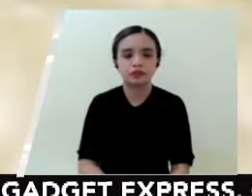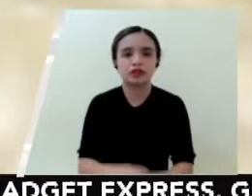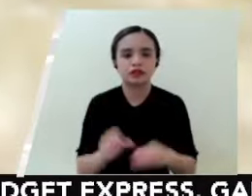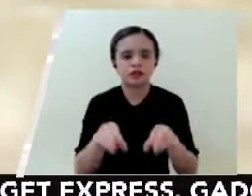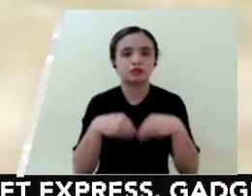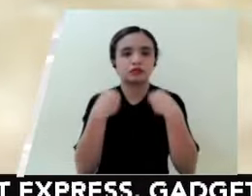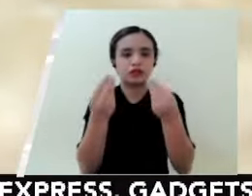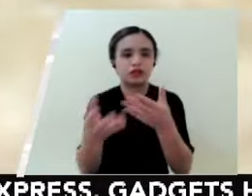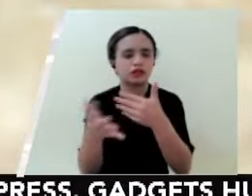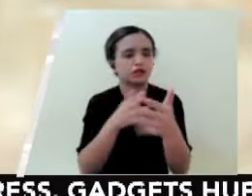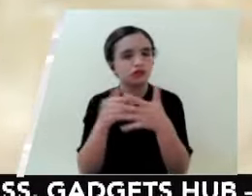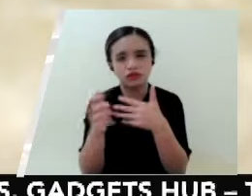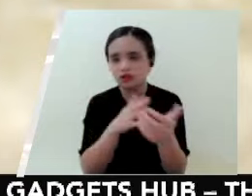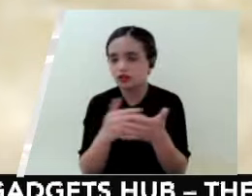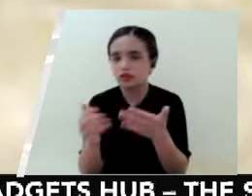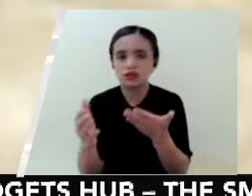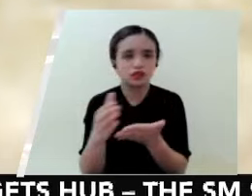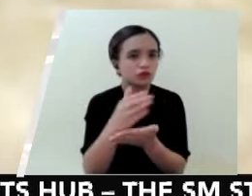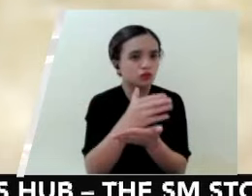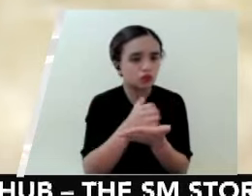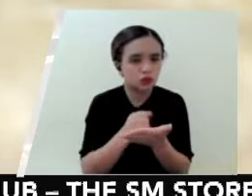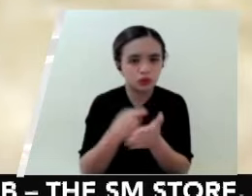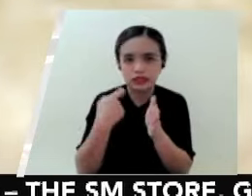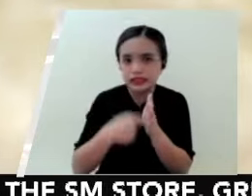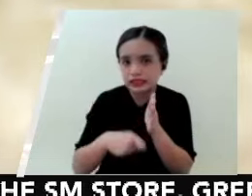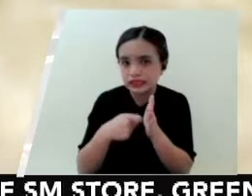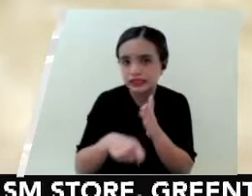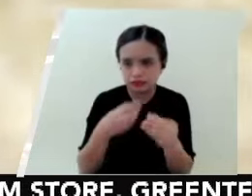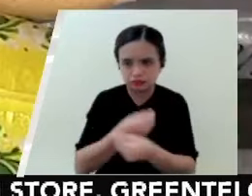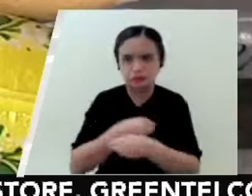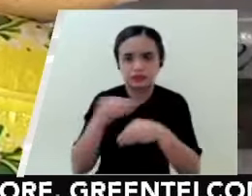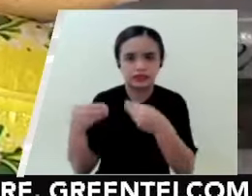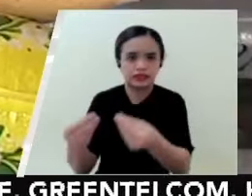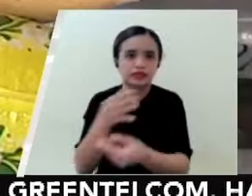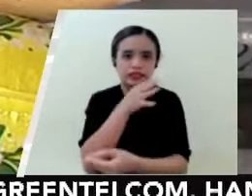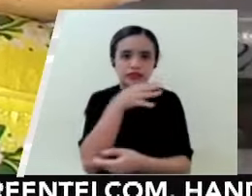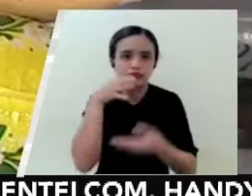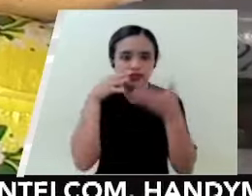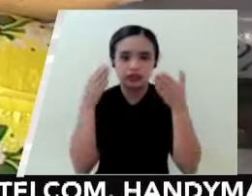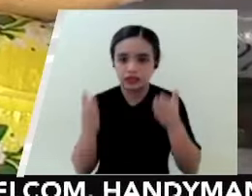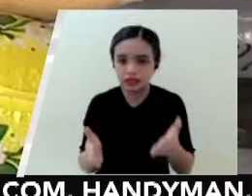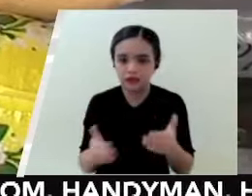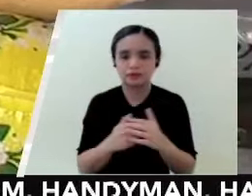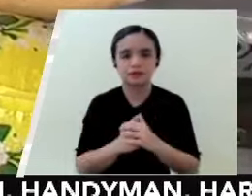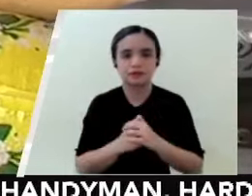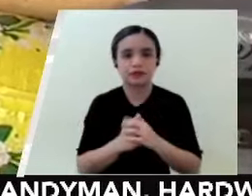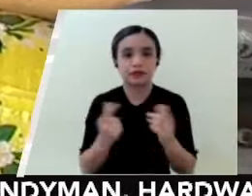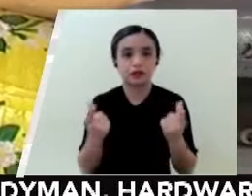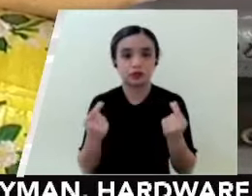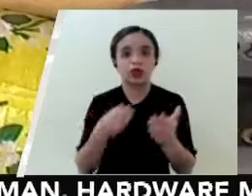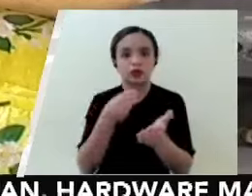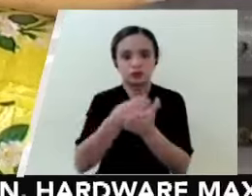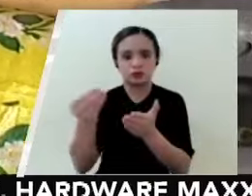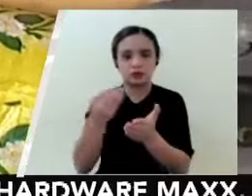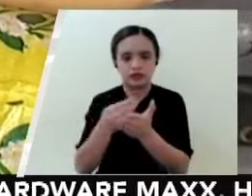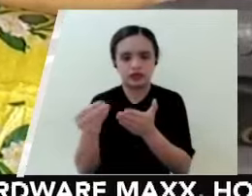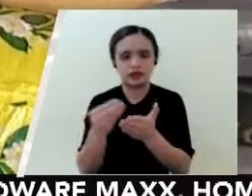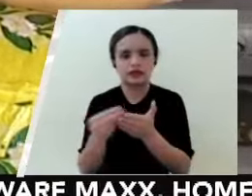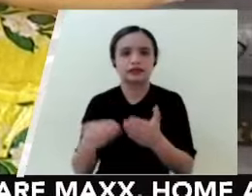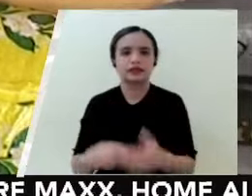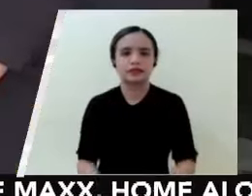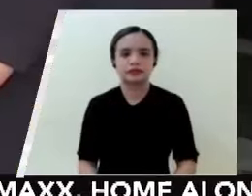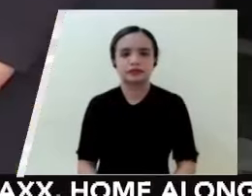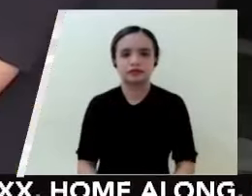makokolekta sa atin magsasaka and bumili ng palay at 23